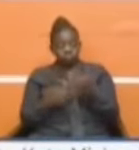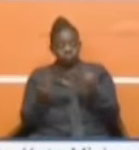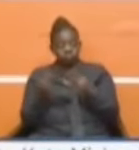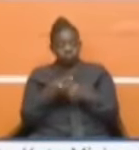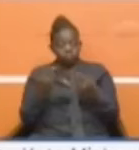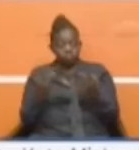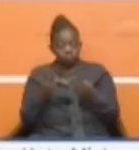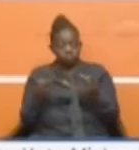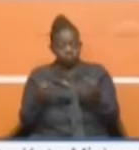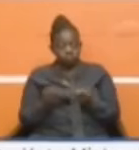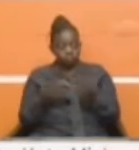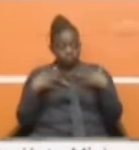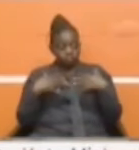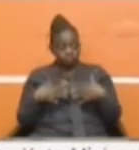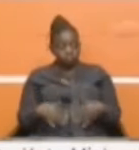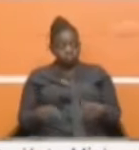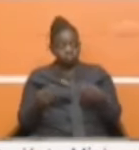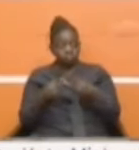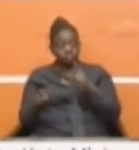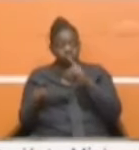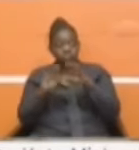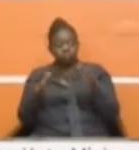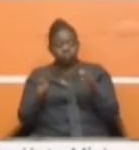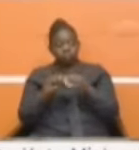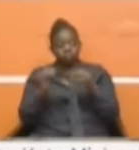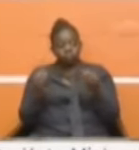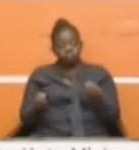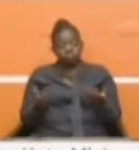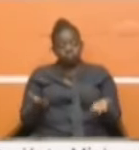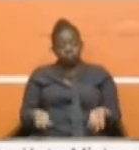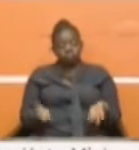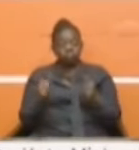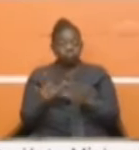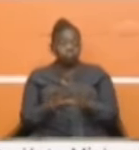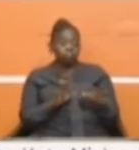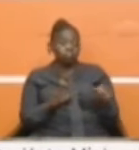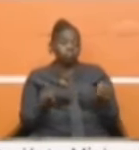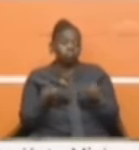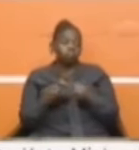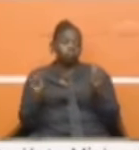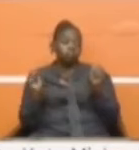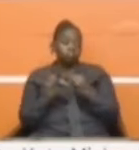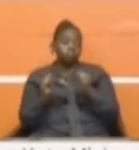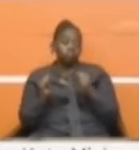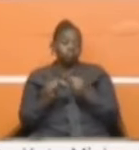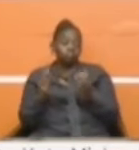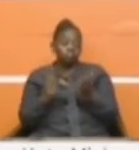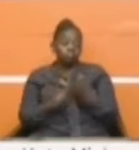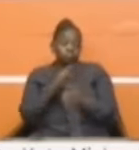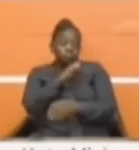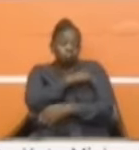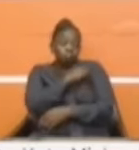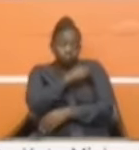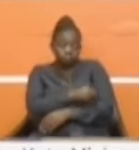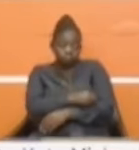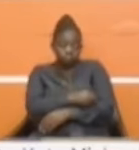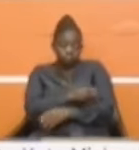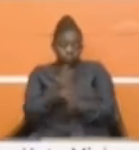by'omubiri eby'enjawulo. Boogedde engeri omwana gy'azze baleebuukanyamu ng'obulwadde buno babuzuulira mu ddwaliro ekkulu e